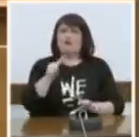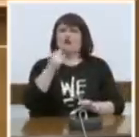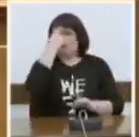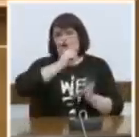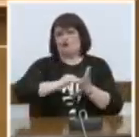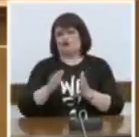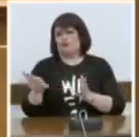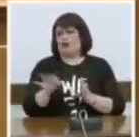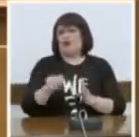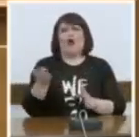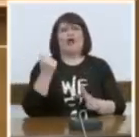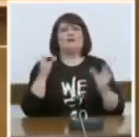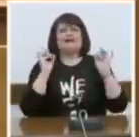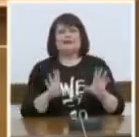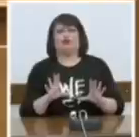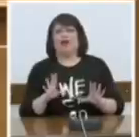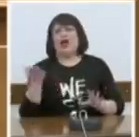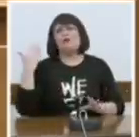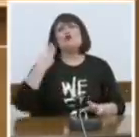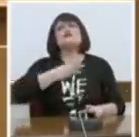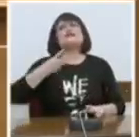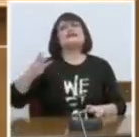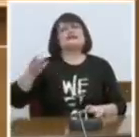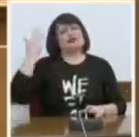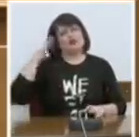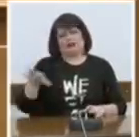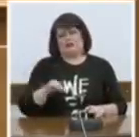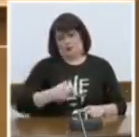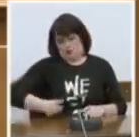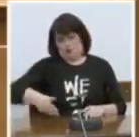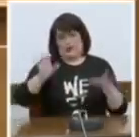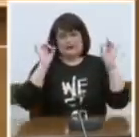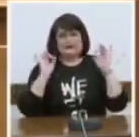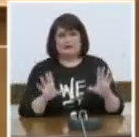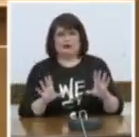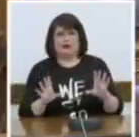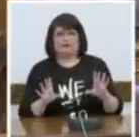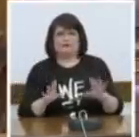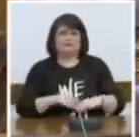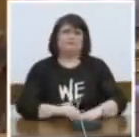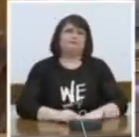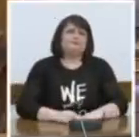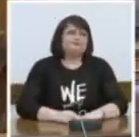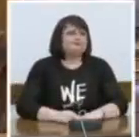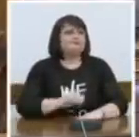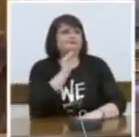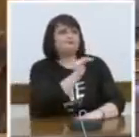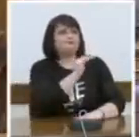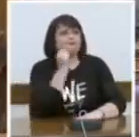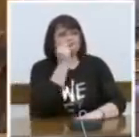και οι τελευταίες ήταν της κυβέρνησης ΣΥΡΙΖΑ. Και θεωρώ ότι και η πράξη νομοθετικού περιεχομένου, κύριε Πρωθυπουργέ, είναι